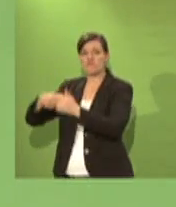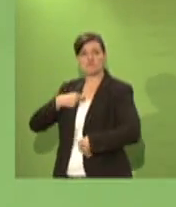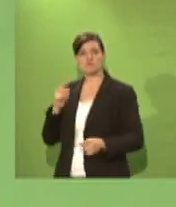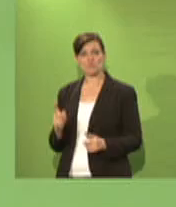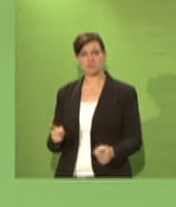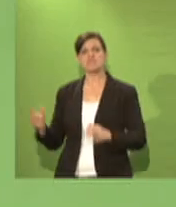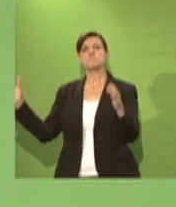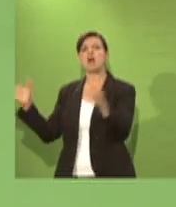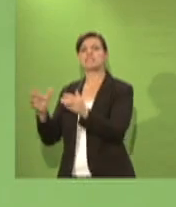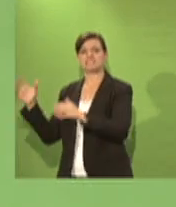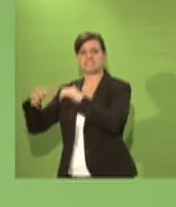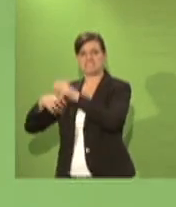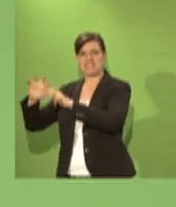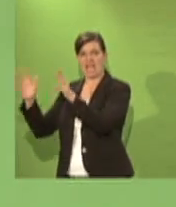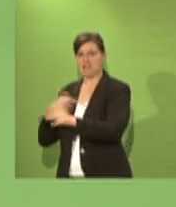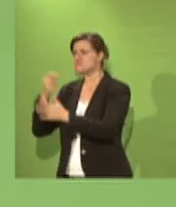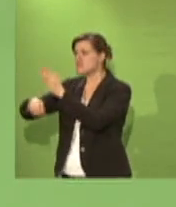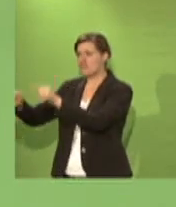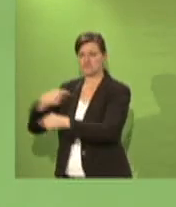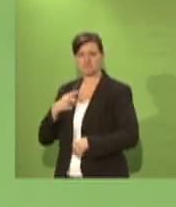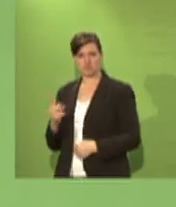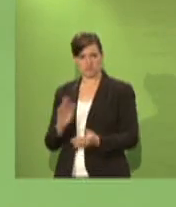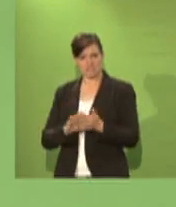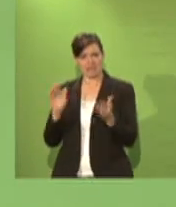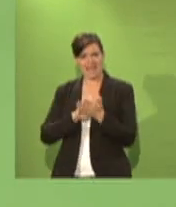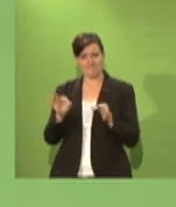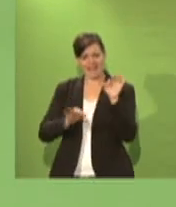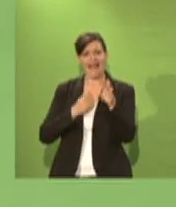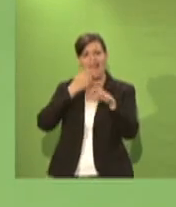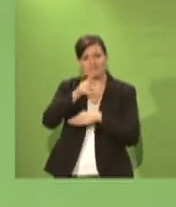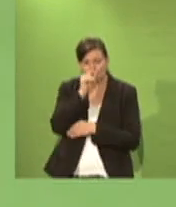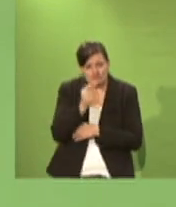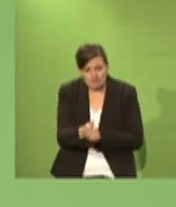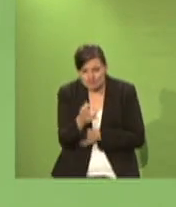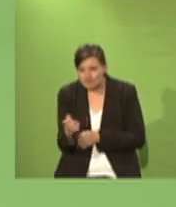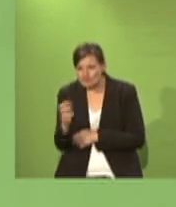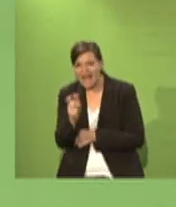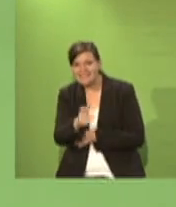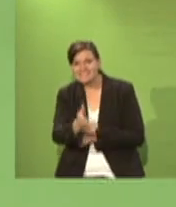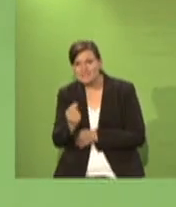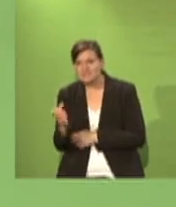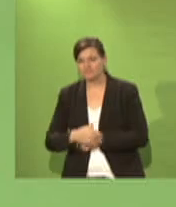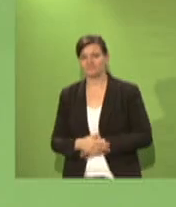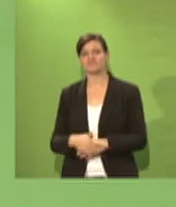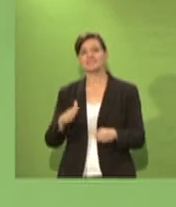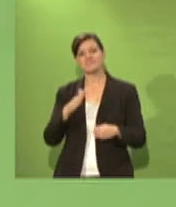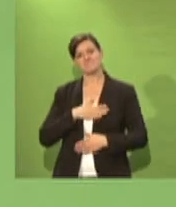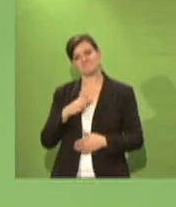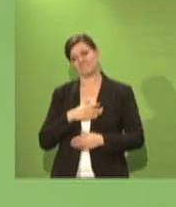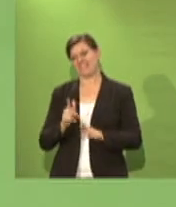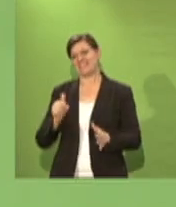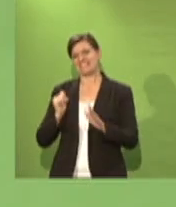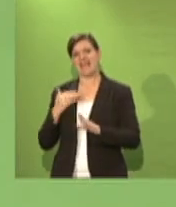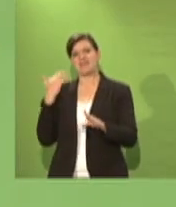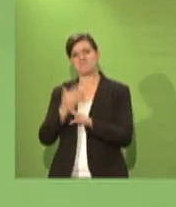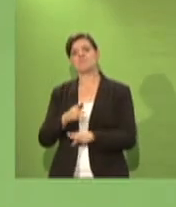Das ist eine ganz andere Perspektive. Ich habe auch in den letzten 6 Jahren die Mutter meines Mannes und die Tante meines Mannes bei uns im